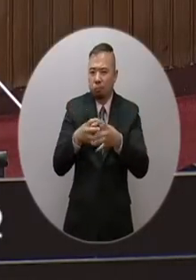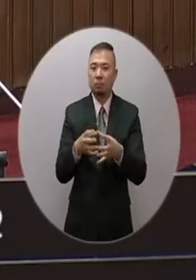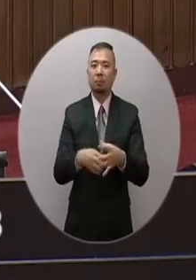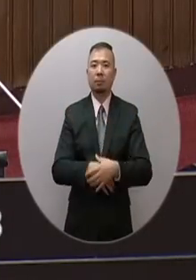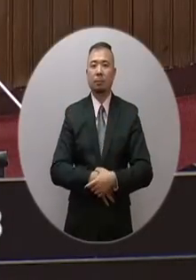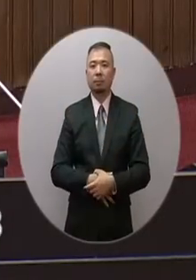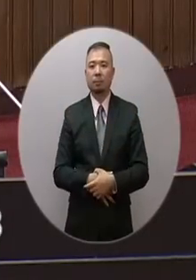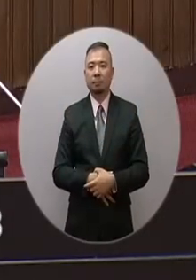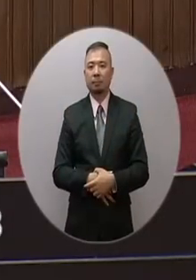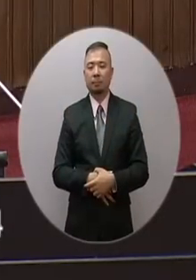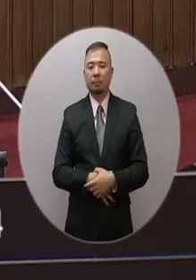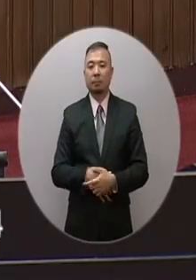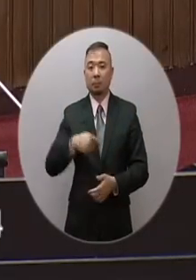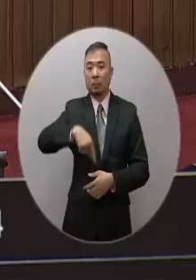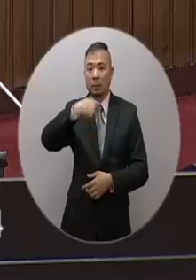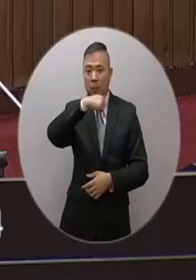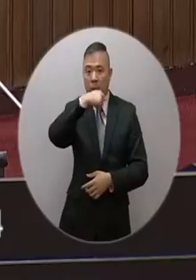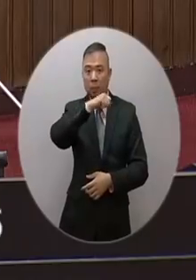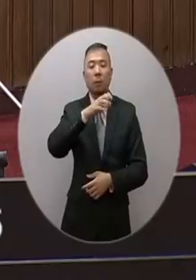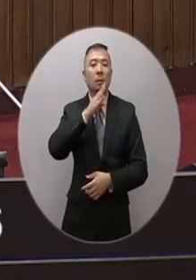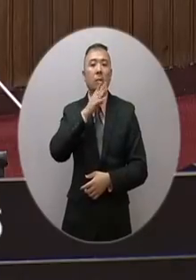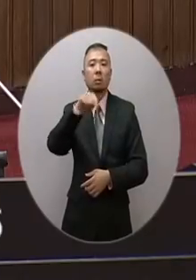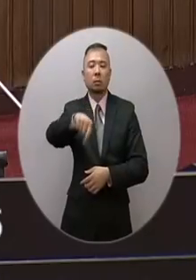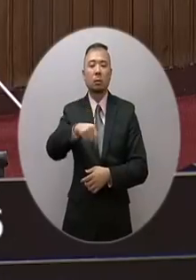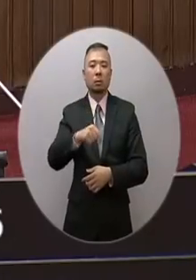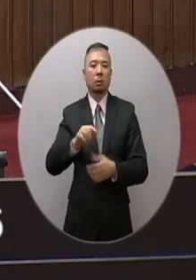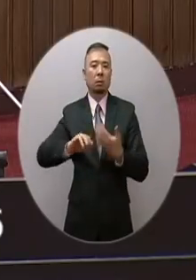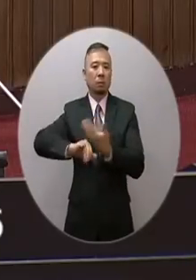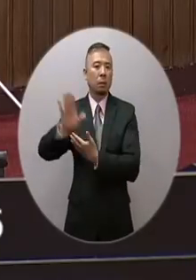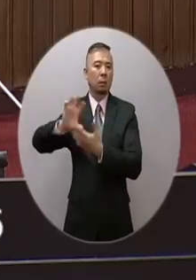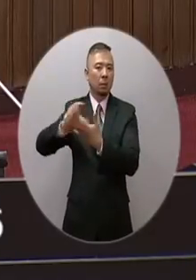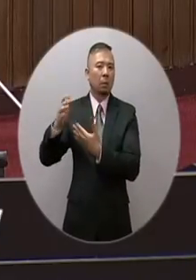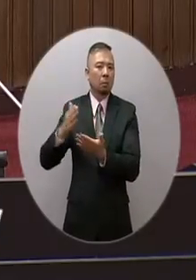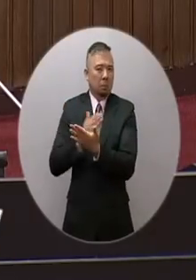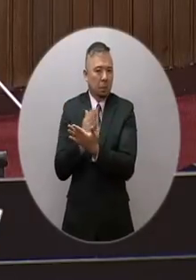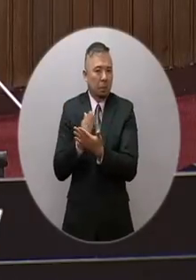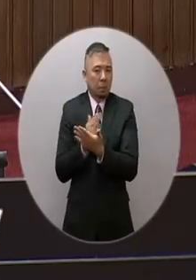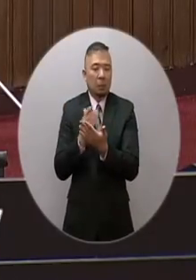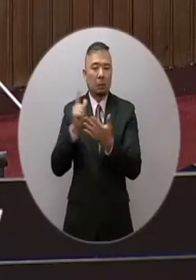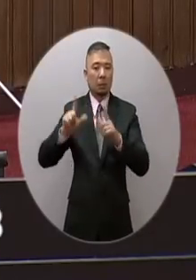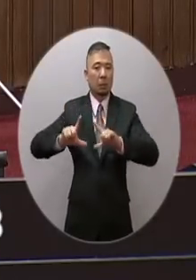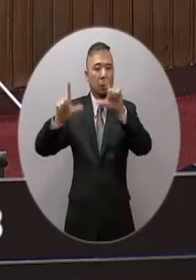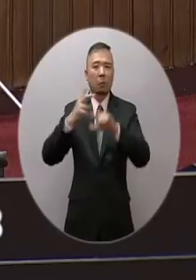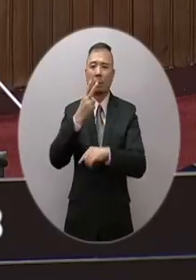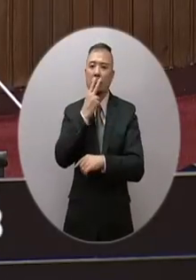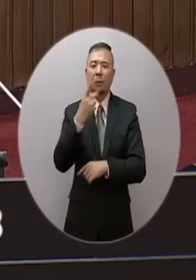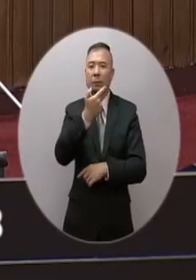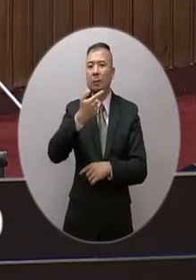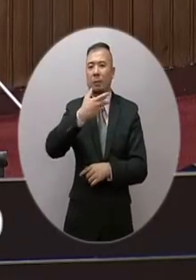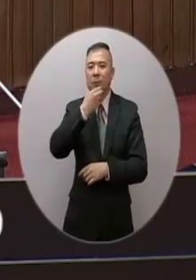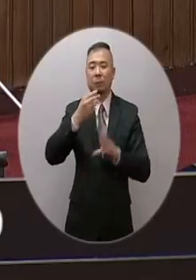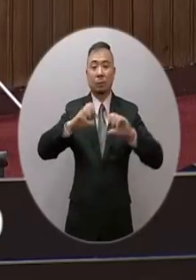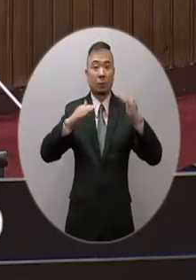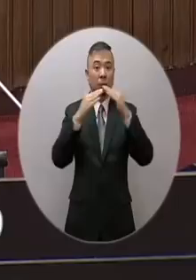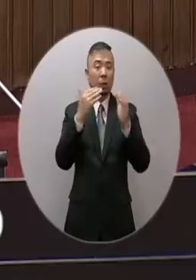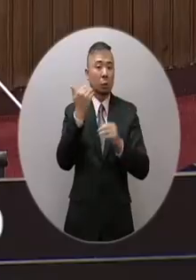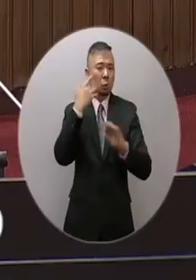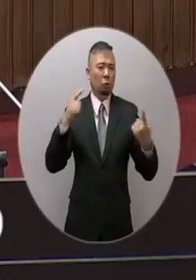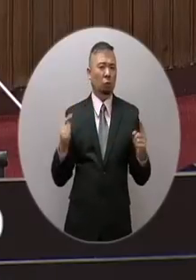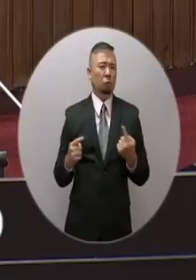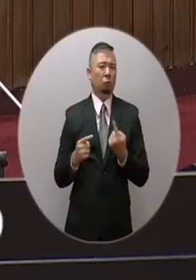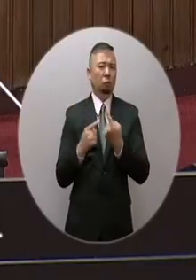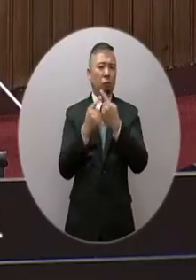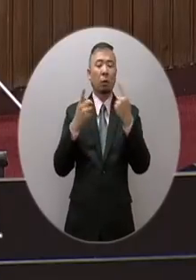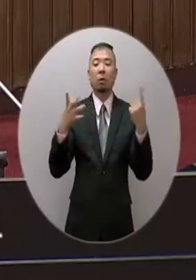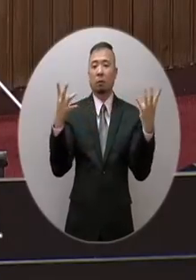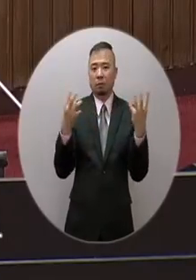为东亚最幸福的国家。假若没有这些纷扰对立，金平相信不但在